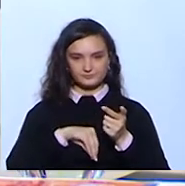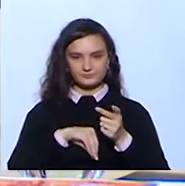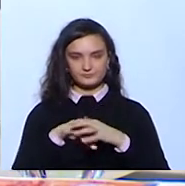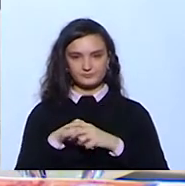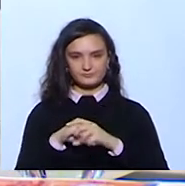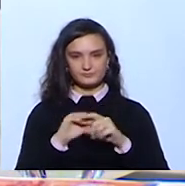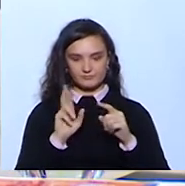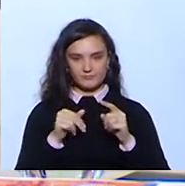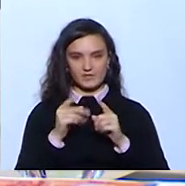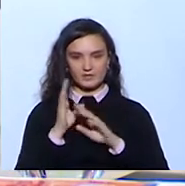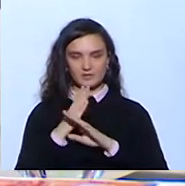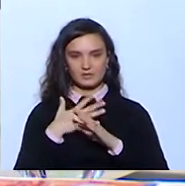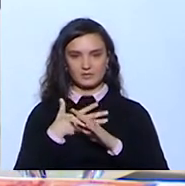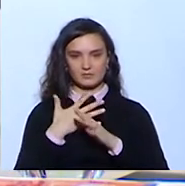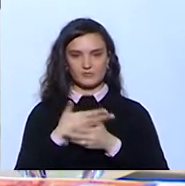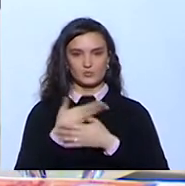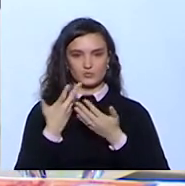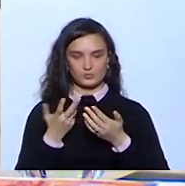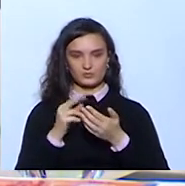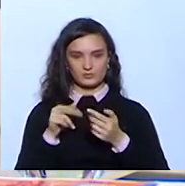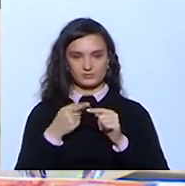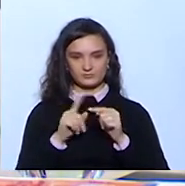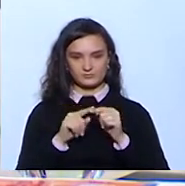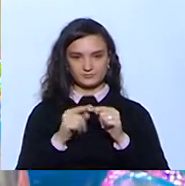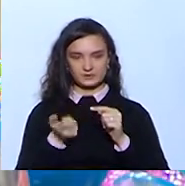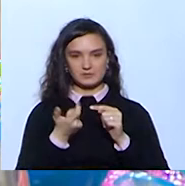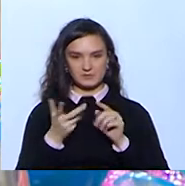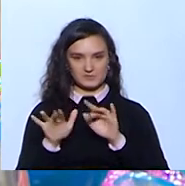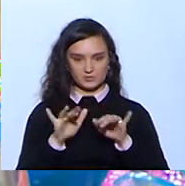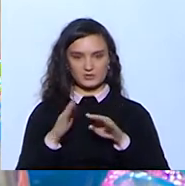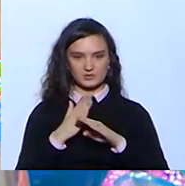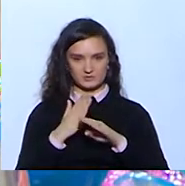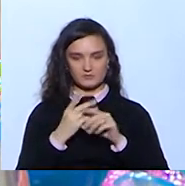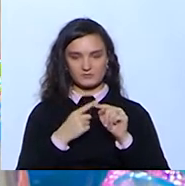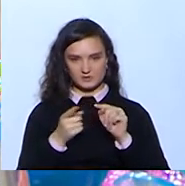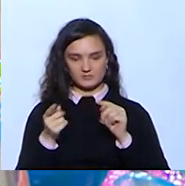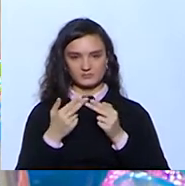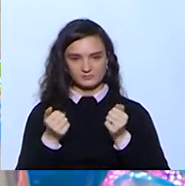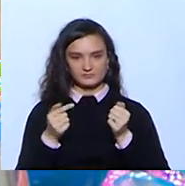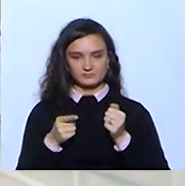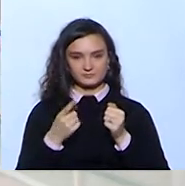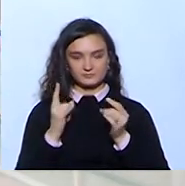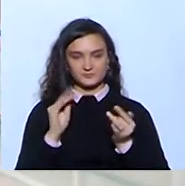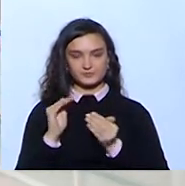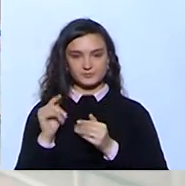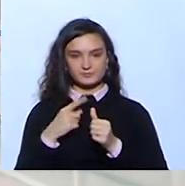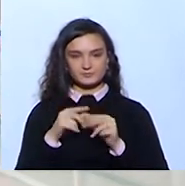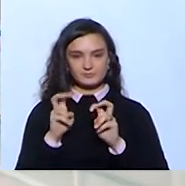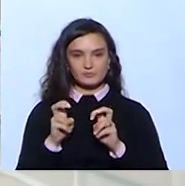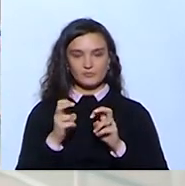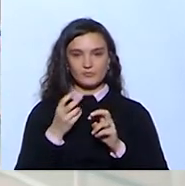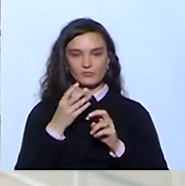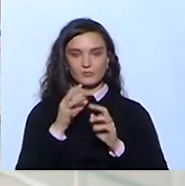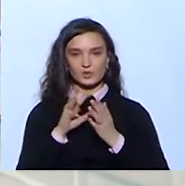გადავყლაპოთ და ამოვისუნთქოთ. Ანუ ჩვილებში ამას ეძახიან. Ანუ რამდენიმე პროცესი გვაქვს გასავლელი. Რამდენიმე პროცესია ჩვილებში ამას ეძახიან, წოვა,